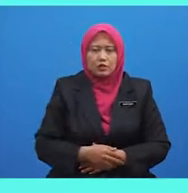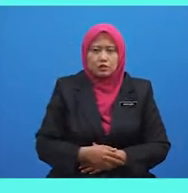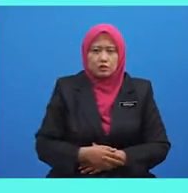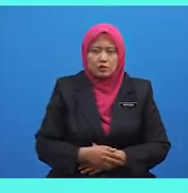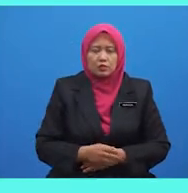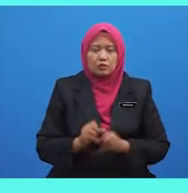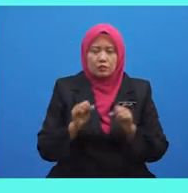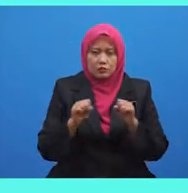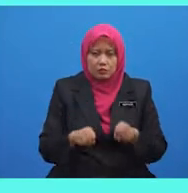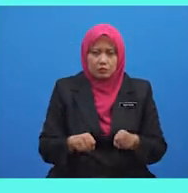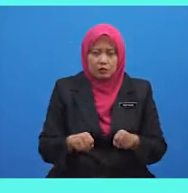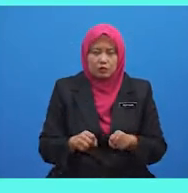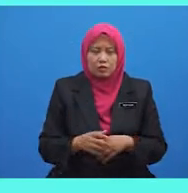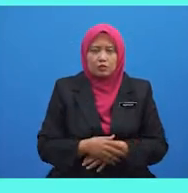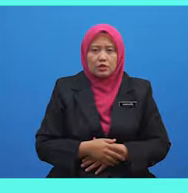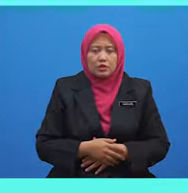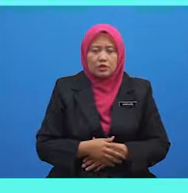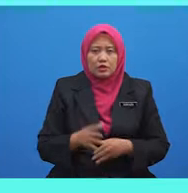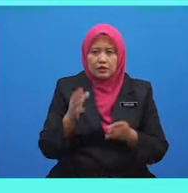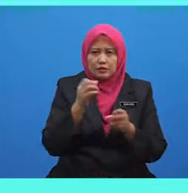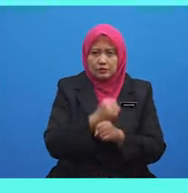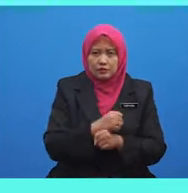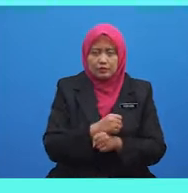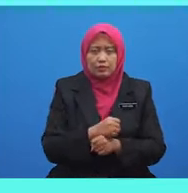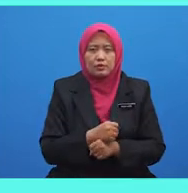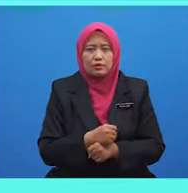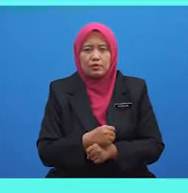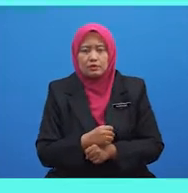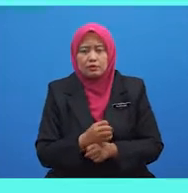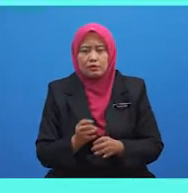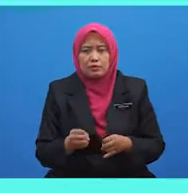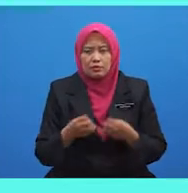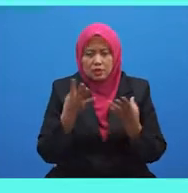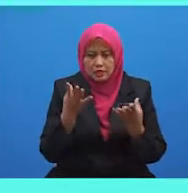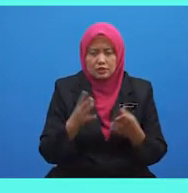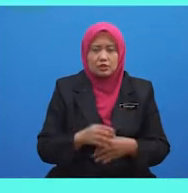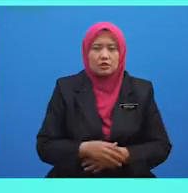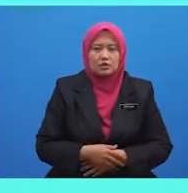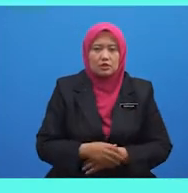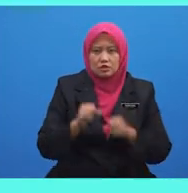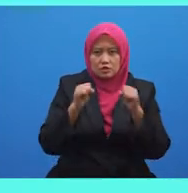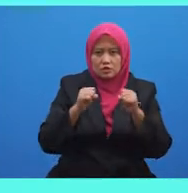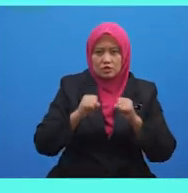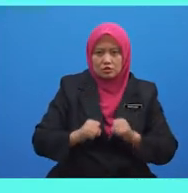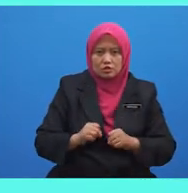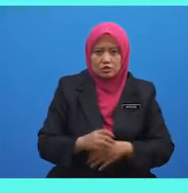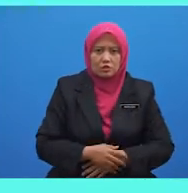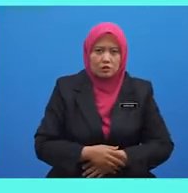menggugat kedaulatannya dengan menggunakan beberapa strategi. Antaranya